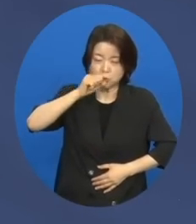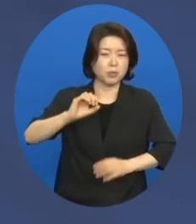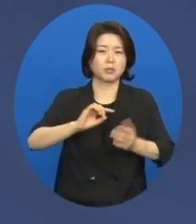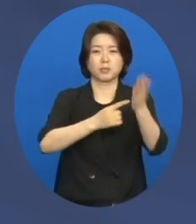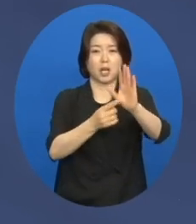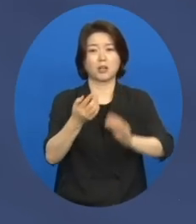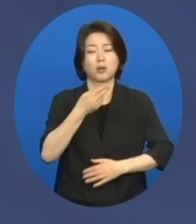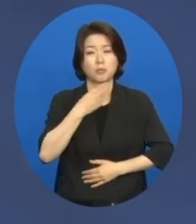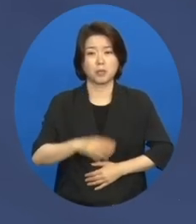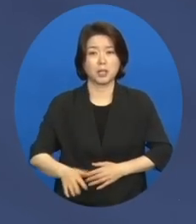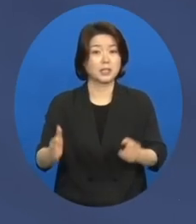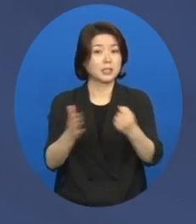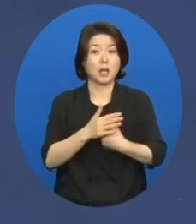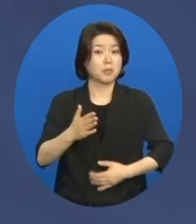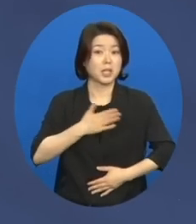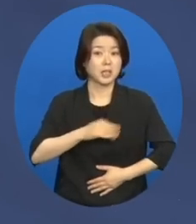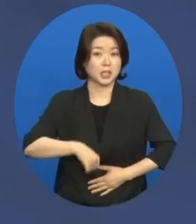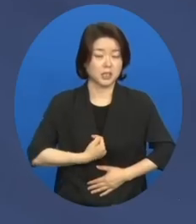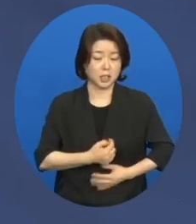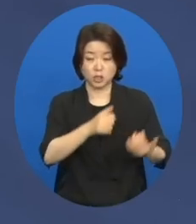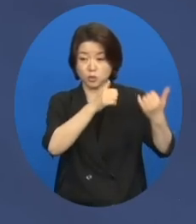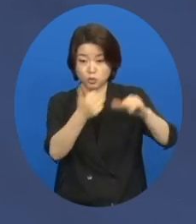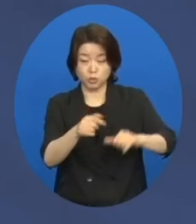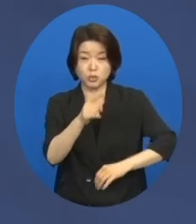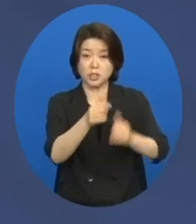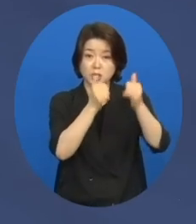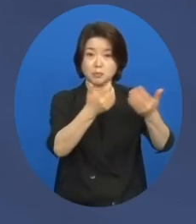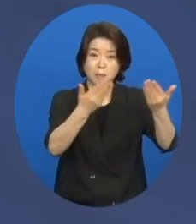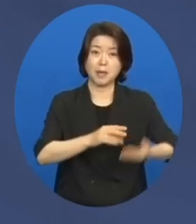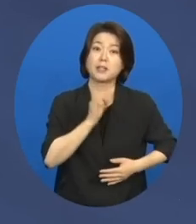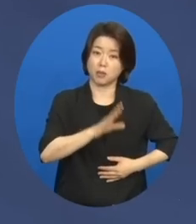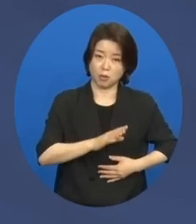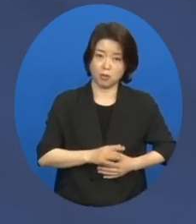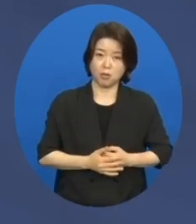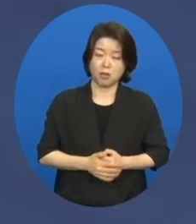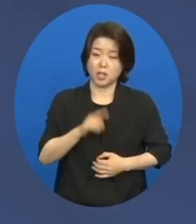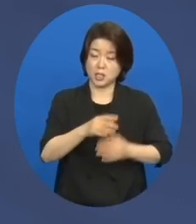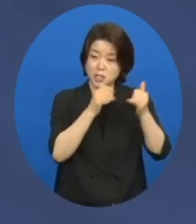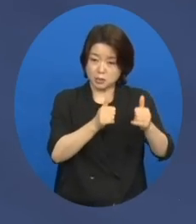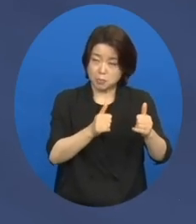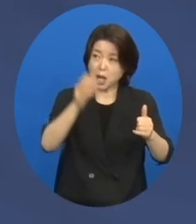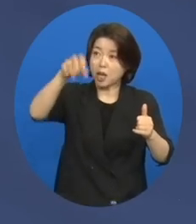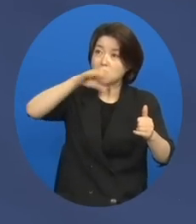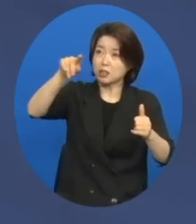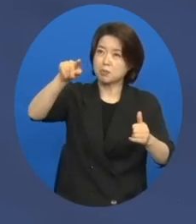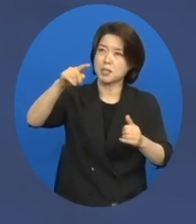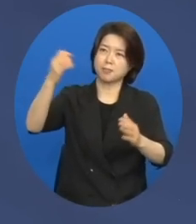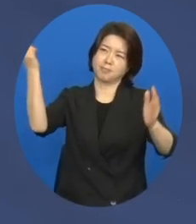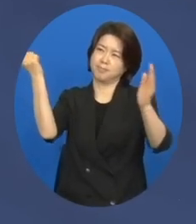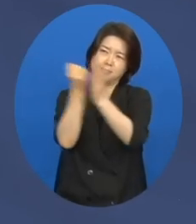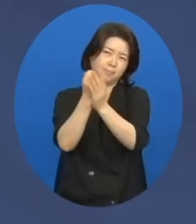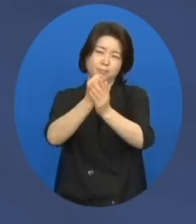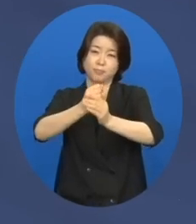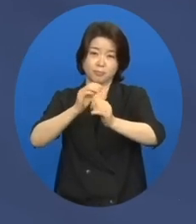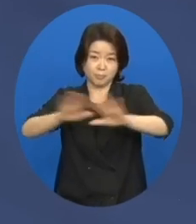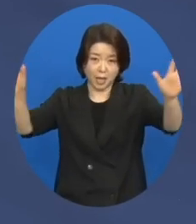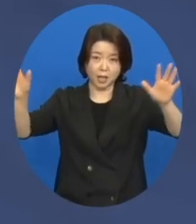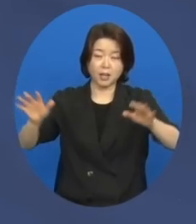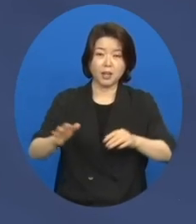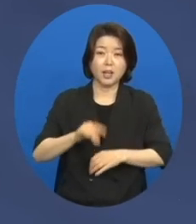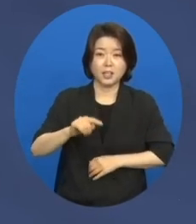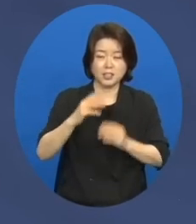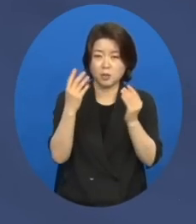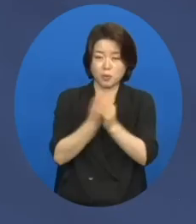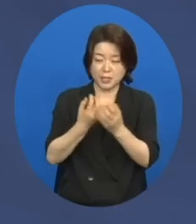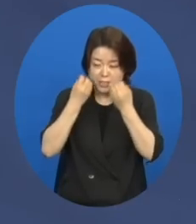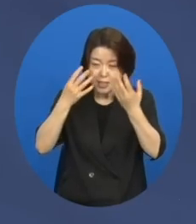옛 자아는 죽는 길밖에 심판받는 길밖에 없는데 이 심판을 십자가에서 끝장을 내시고 그리고 이제는 완전한